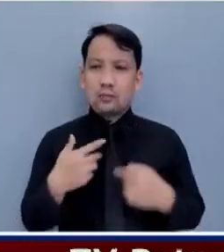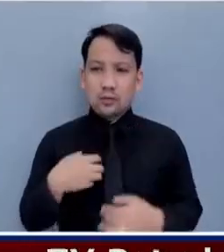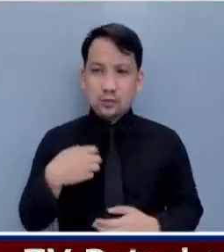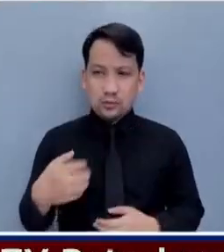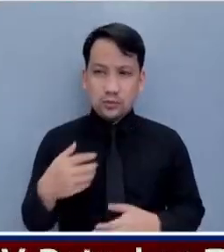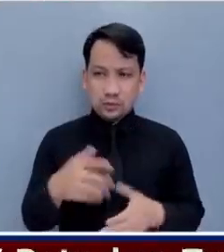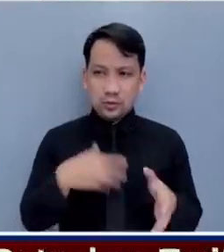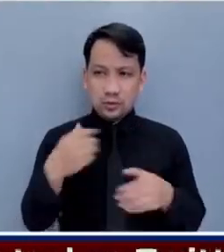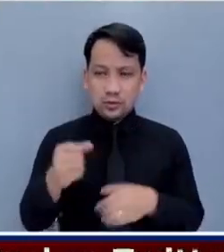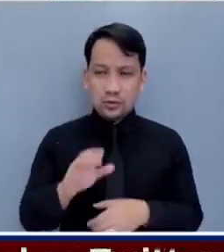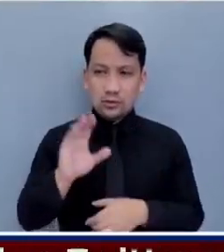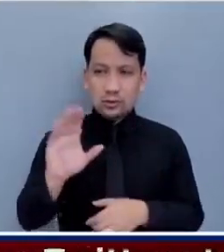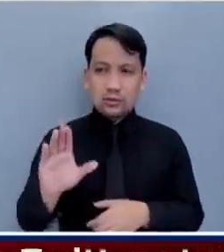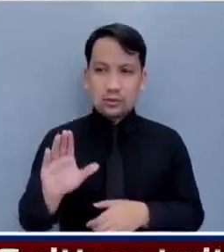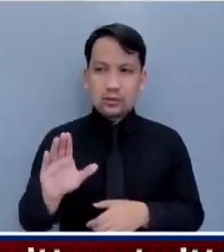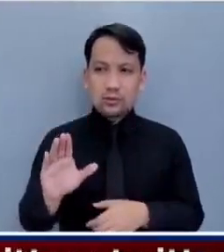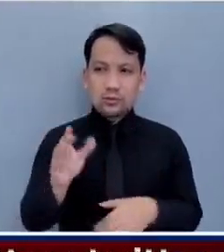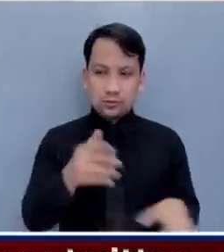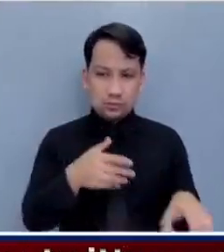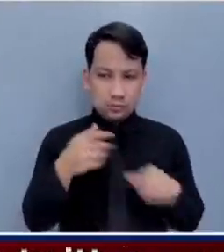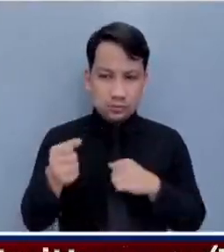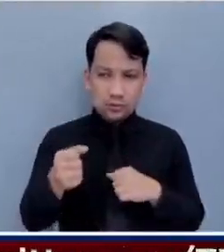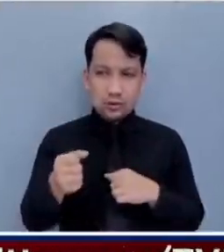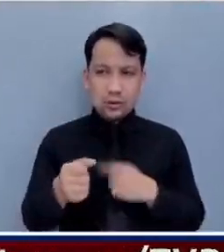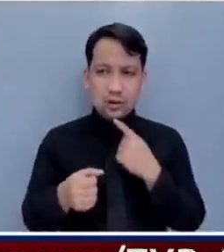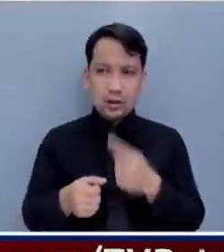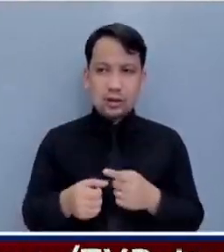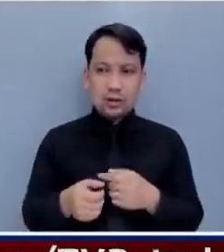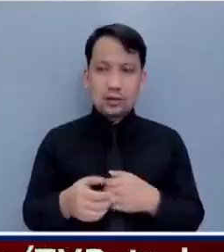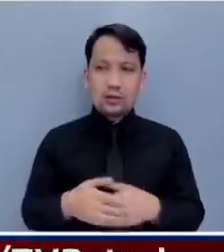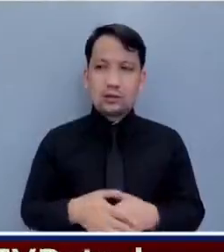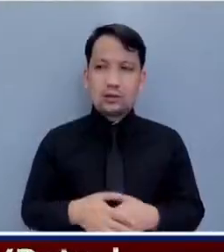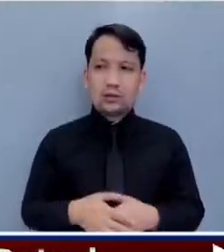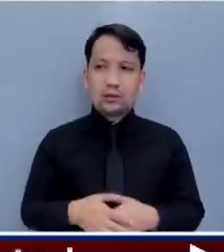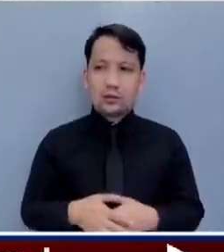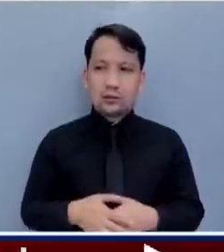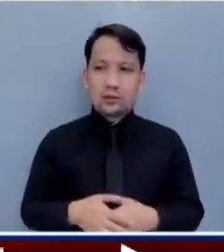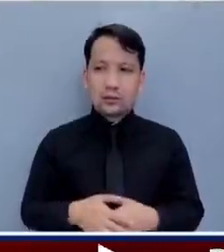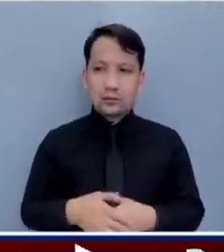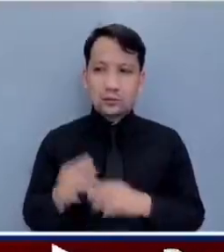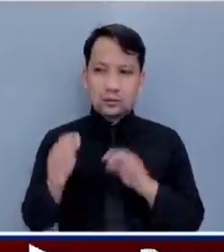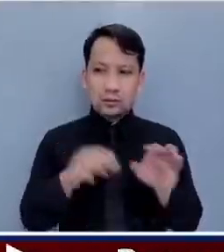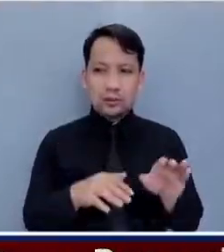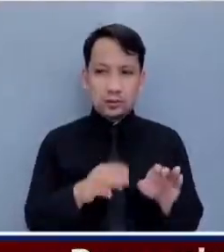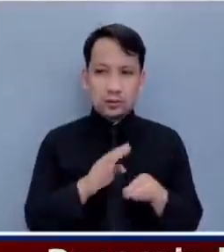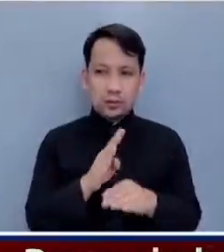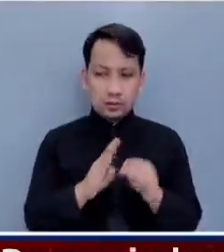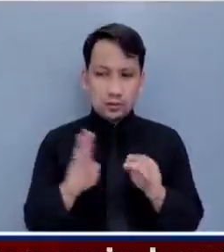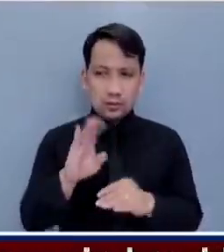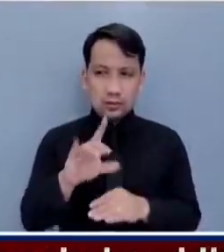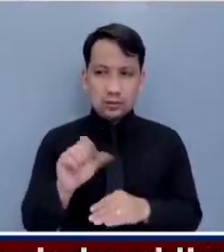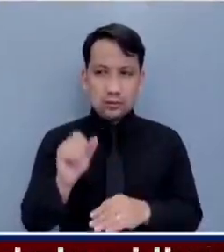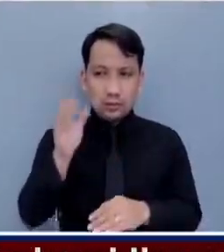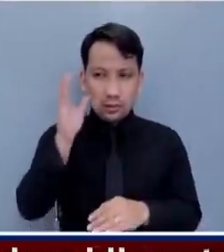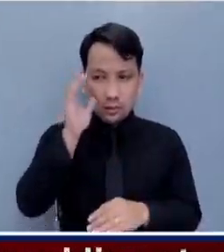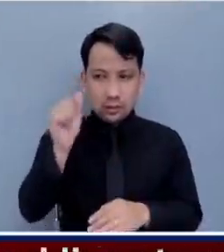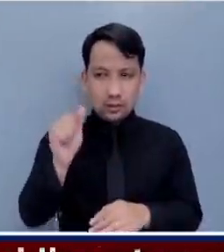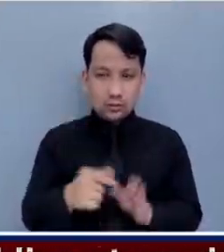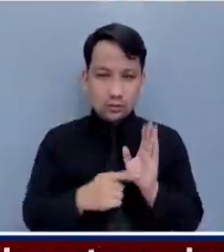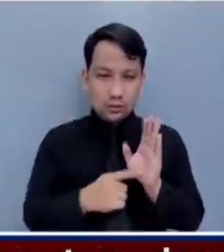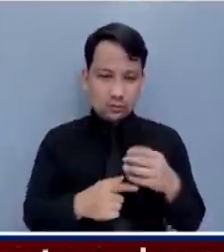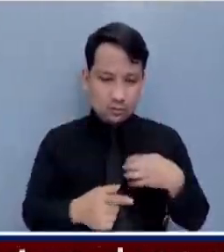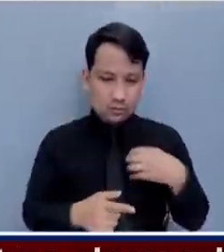labas ng kanilang venue, lumabas ang mga ito. Nilapitan pa ni Bayan Chairperson Carol Araulio ang mga